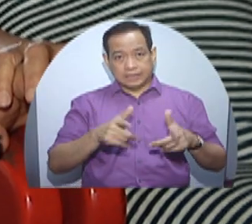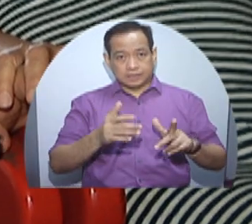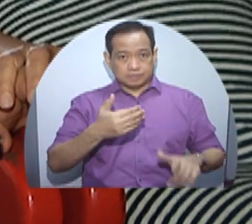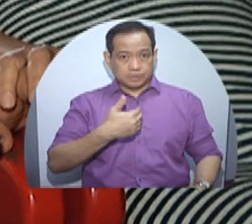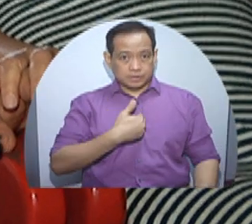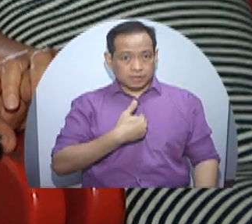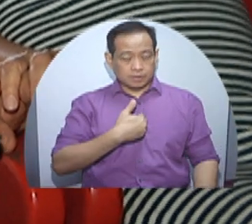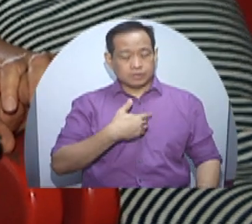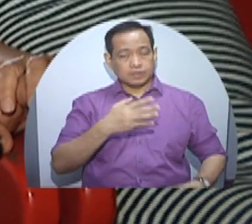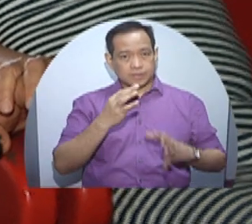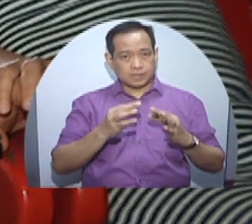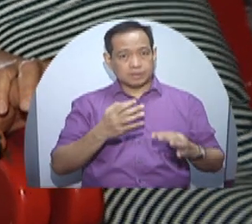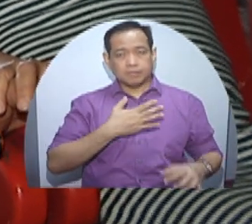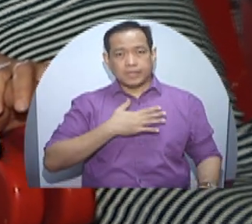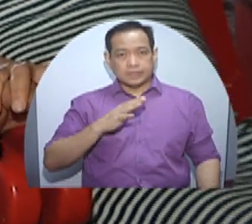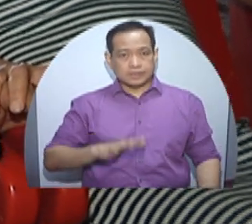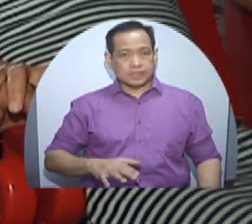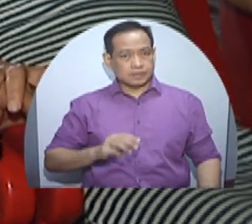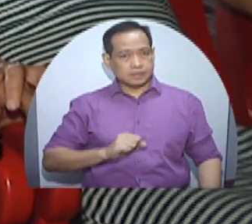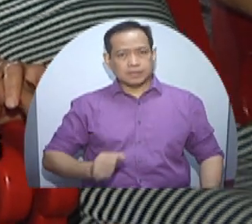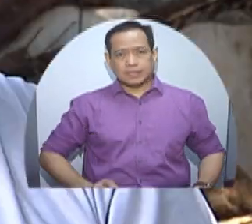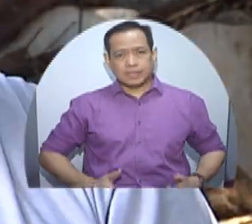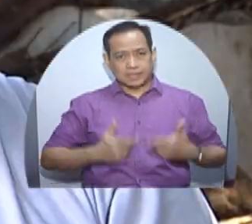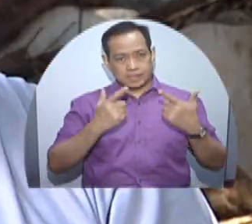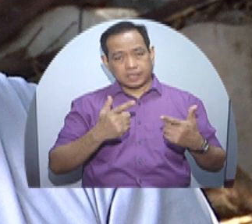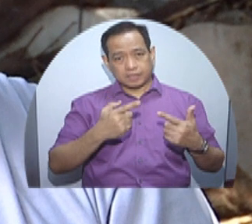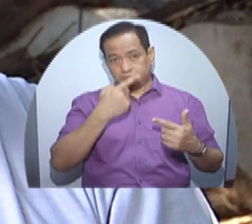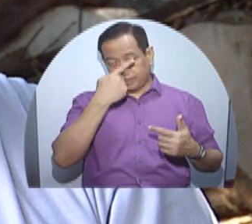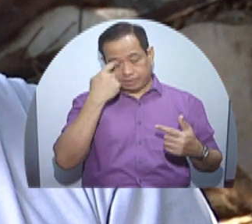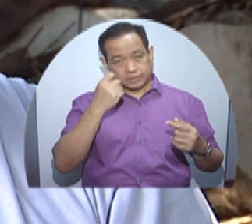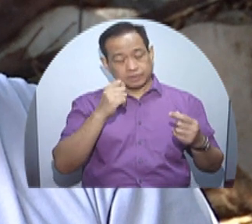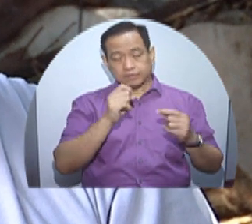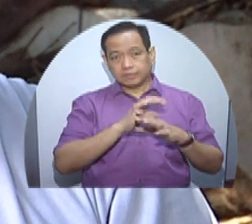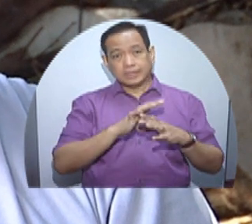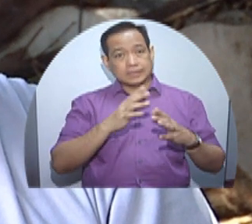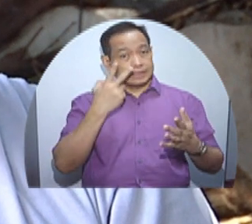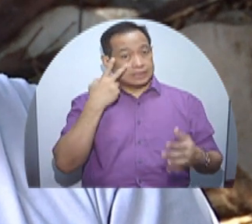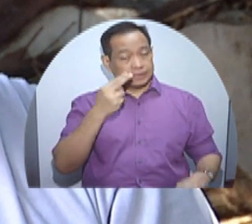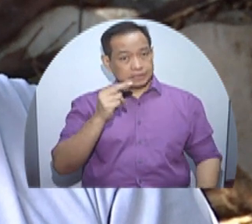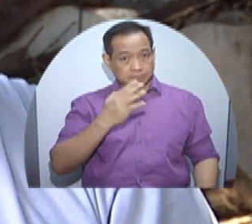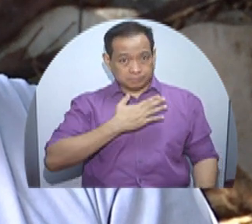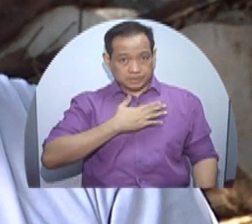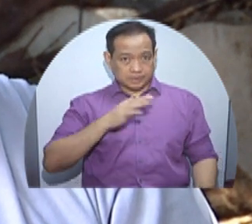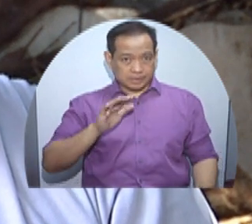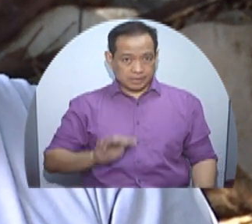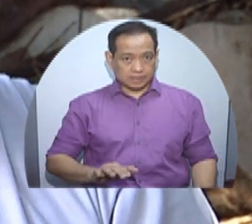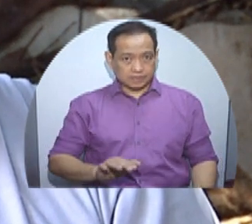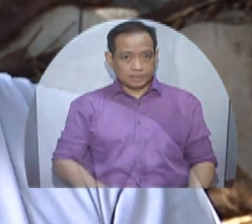sa akin na kung buhay pa po, o hindi na kasi hindi ko na po nakikita yung anak ko eh.